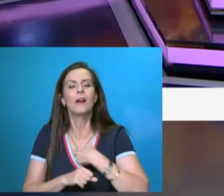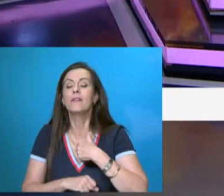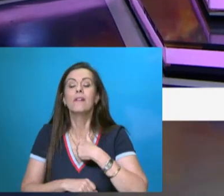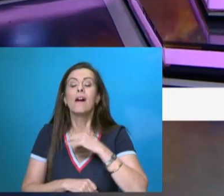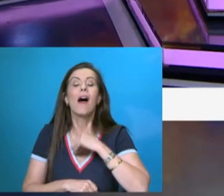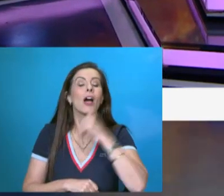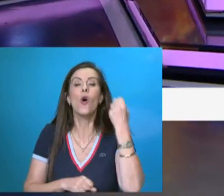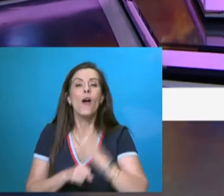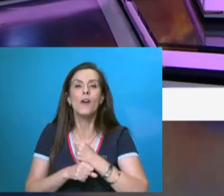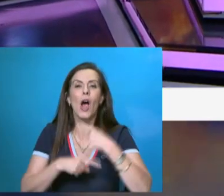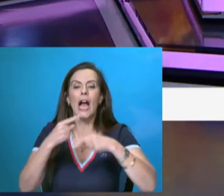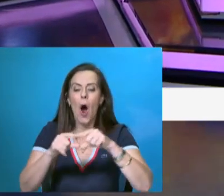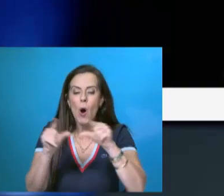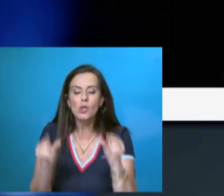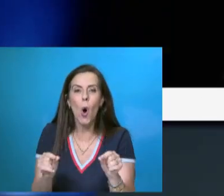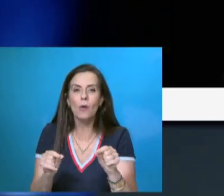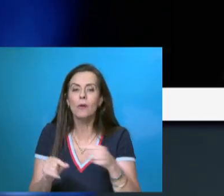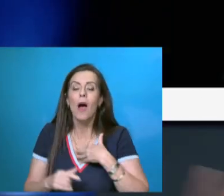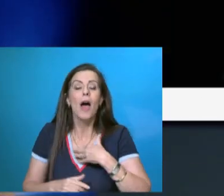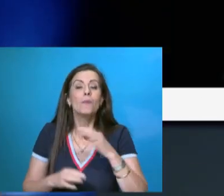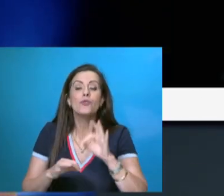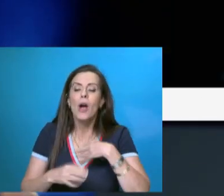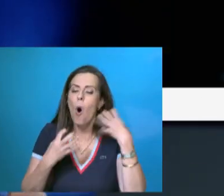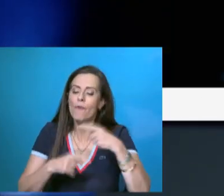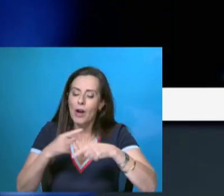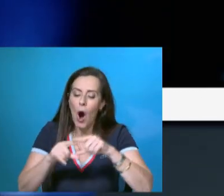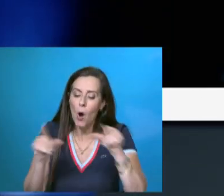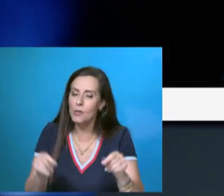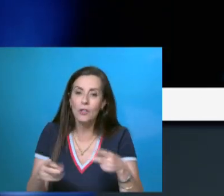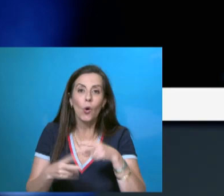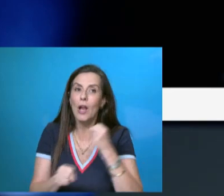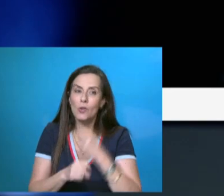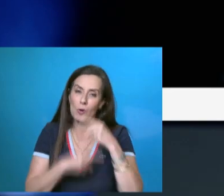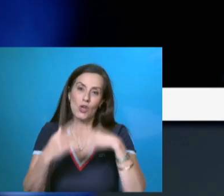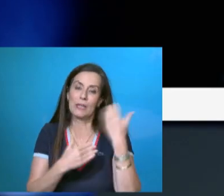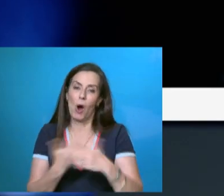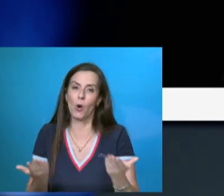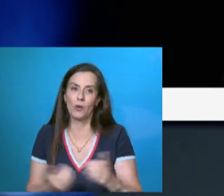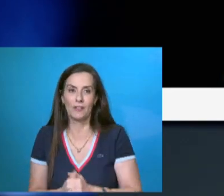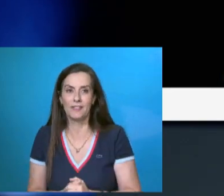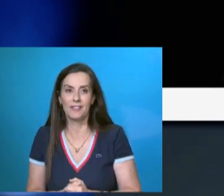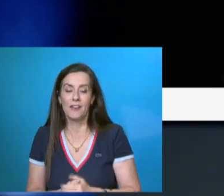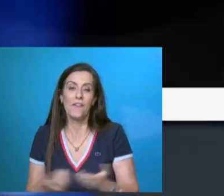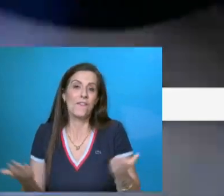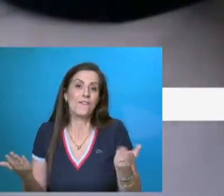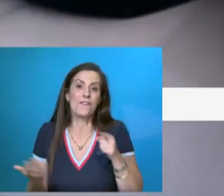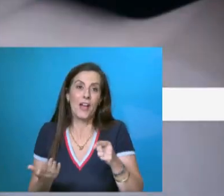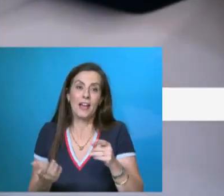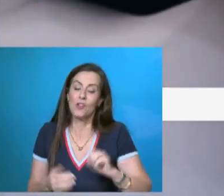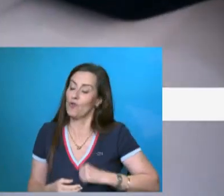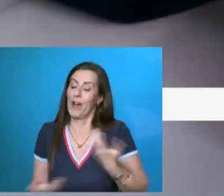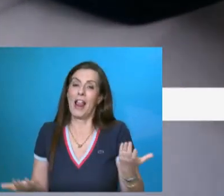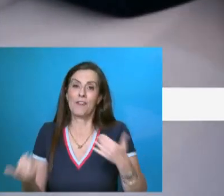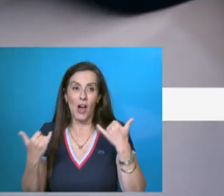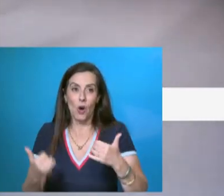לאפות קרואסונים. אני חי ונושם בשביל לאפות קרואסונים, ואני לא יכול לעשות את זה בשנים האחרונות. וזה שובר לי את הלב בעצם. היום אני עושה,